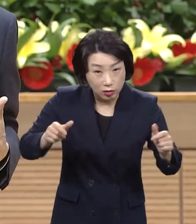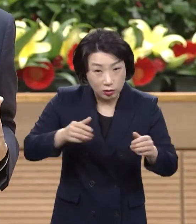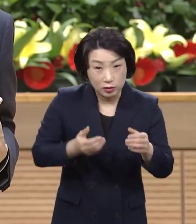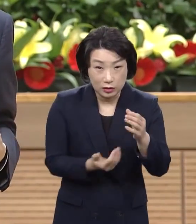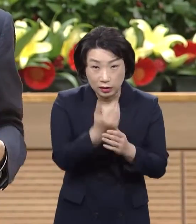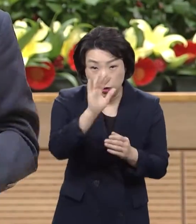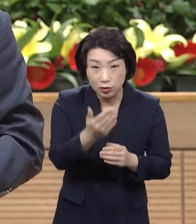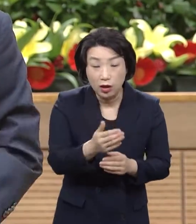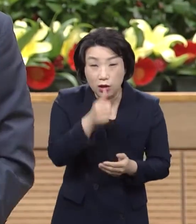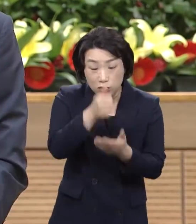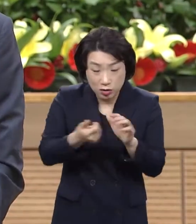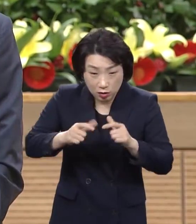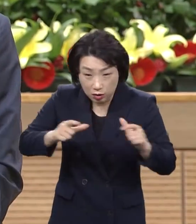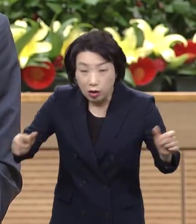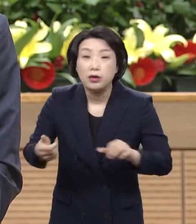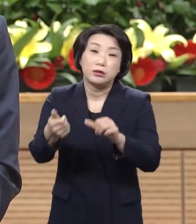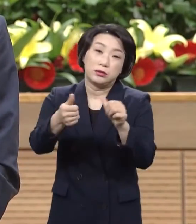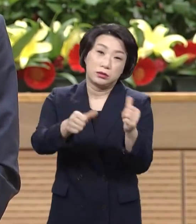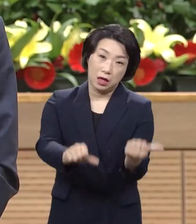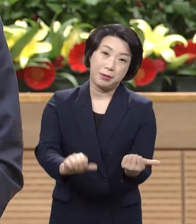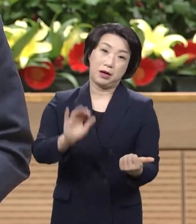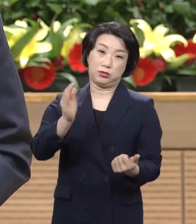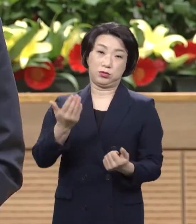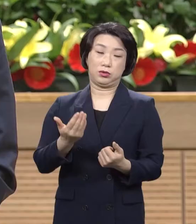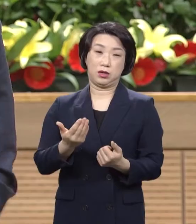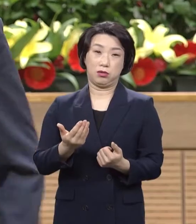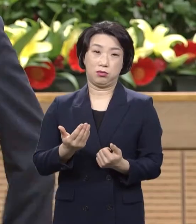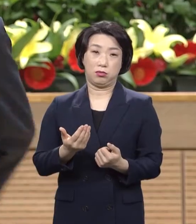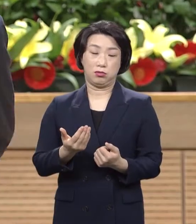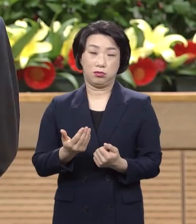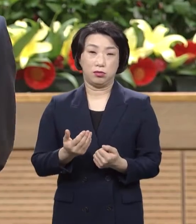죄가 장성한 즉 사망을 낳느니라.